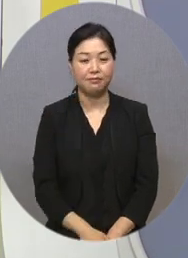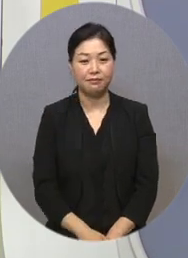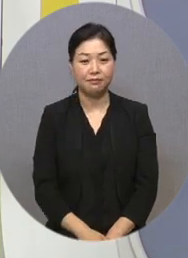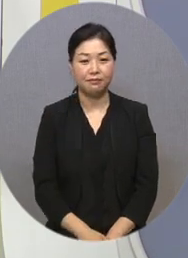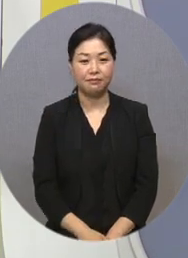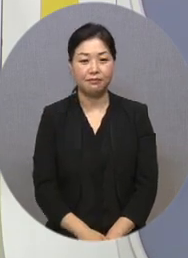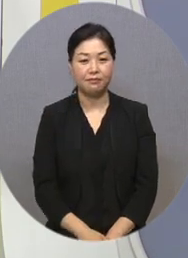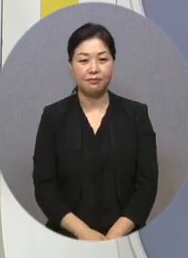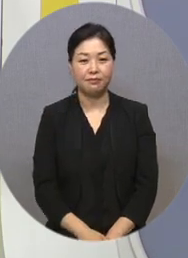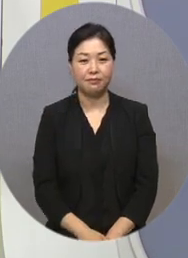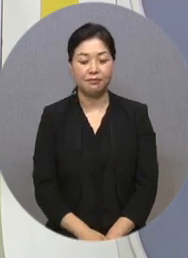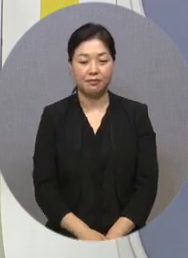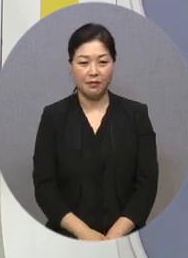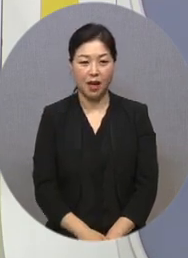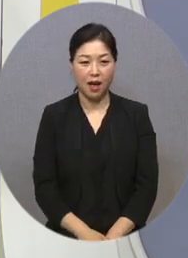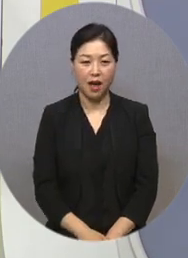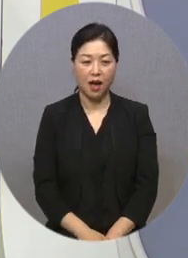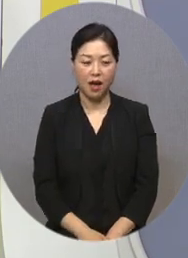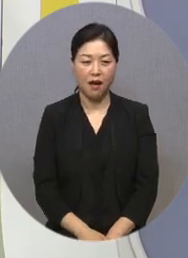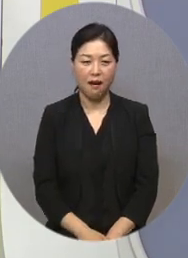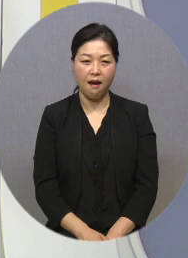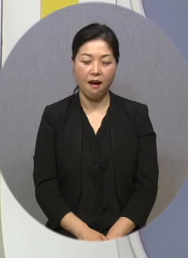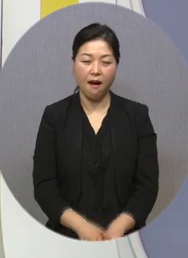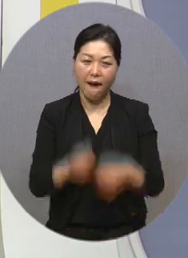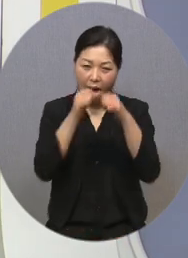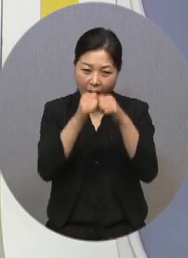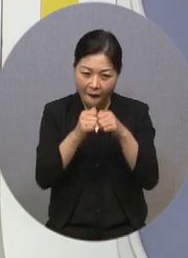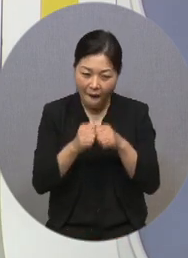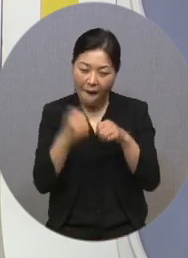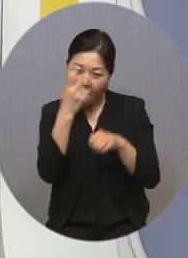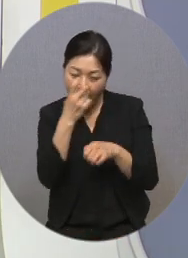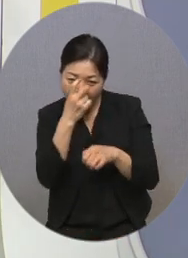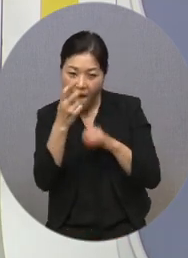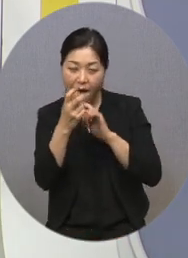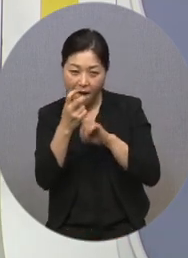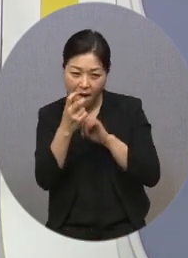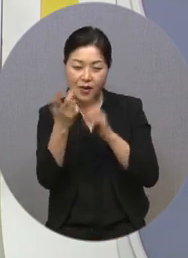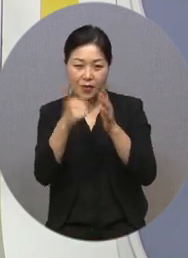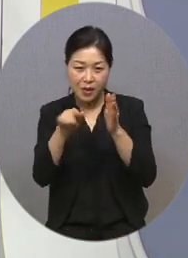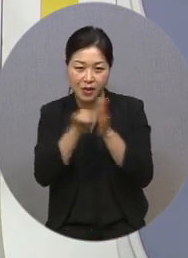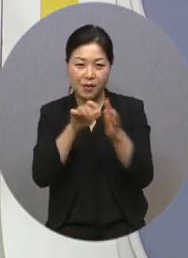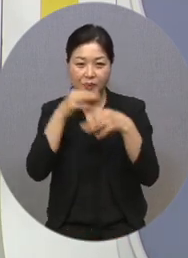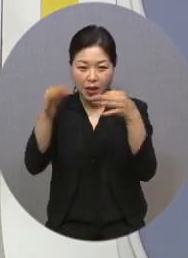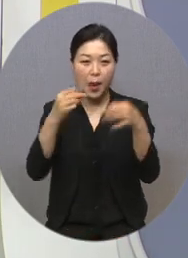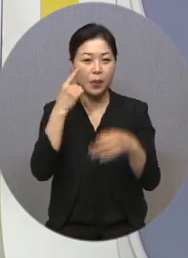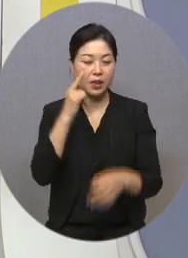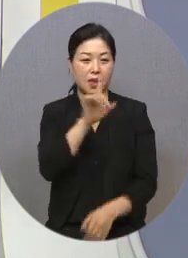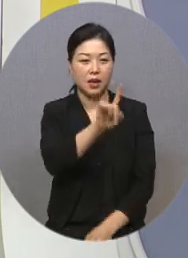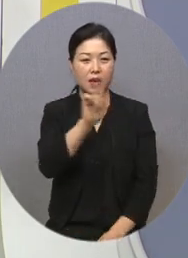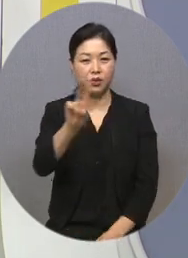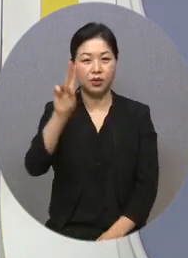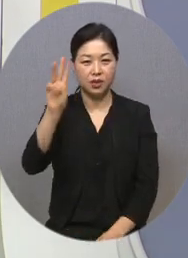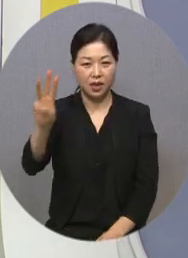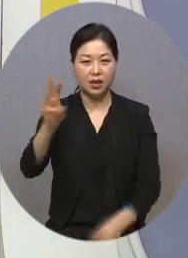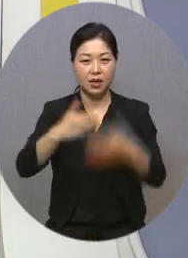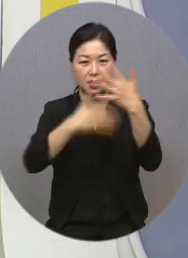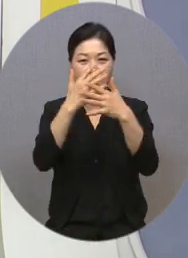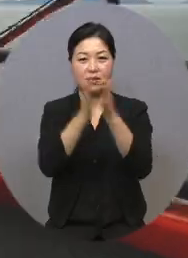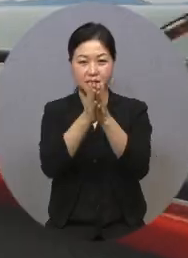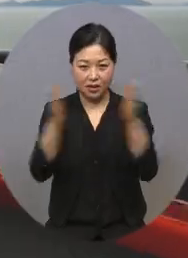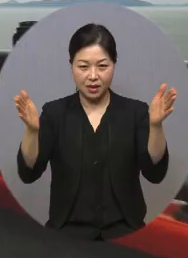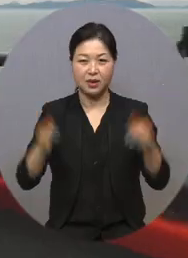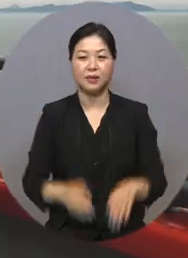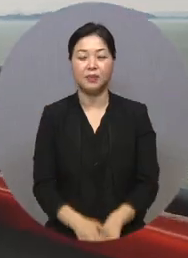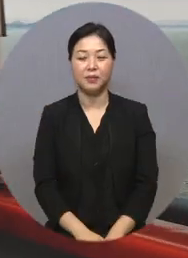우리 진면목 찾으러 가야 되니까 함께 외쳐볼까요? 네. 하나, 둘, 셋. 영상